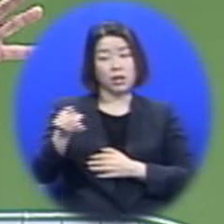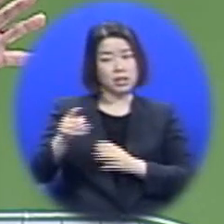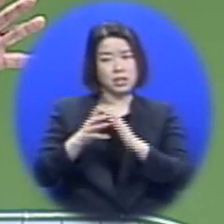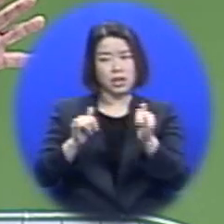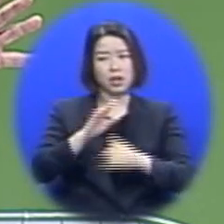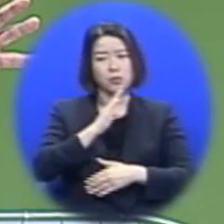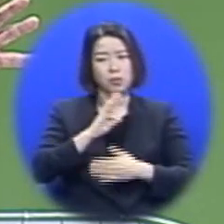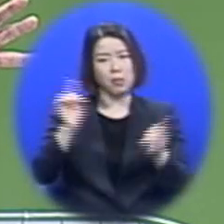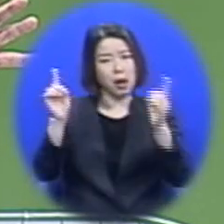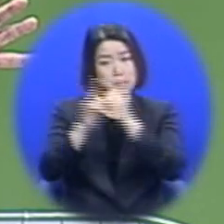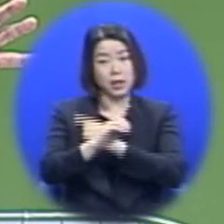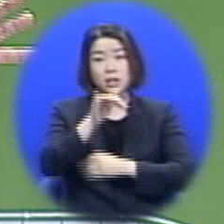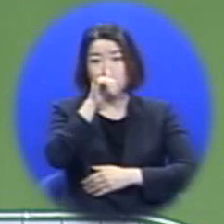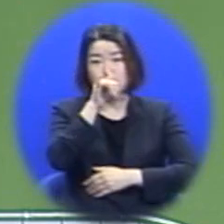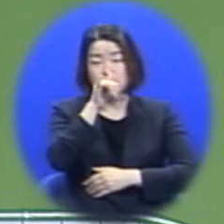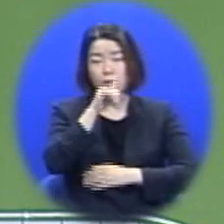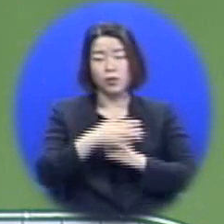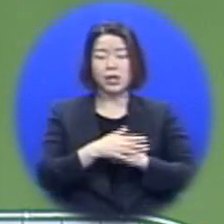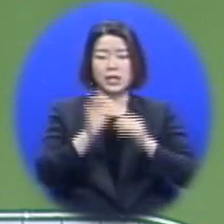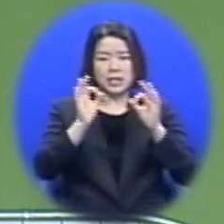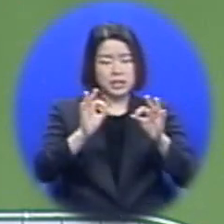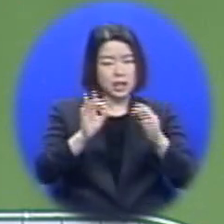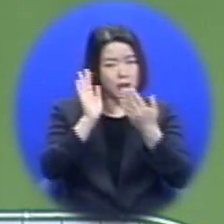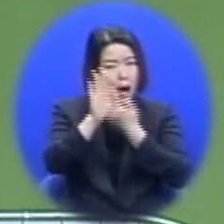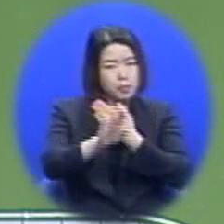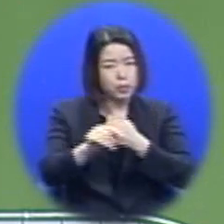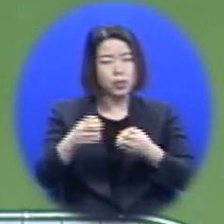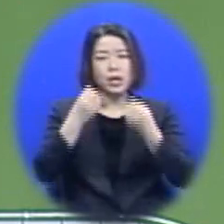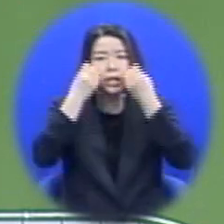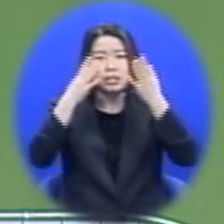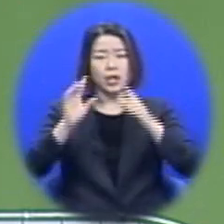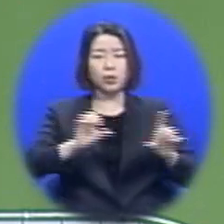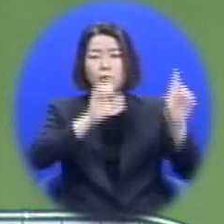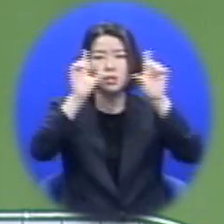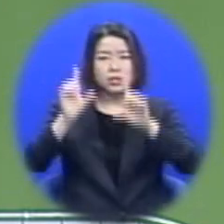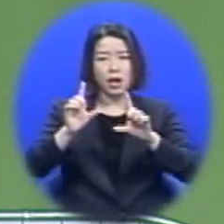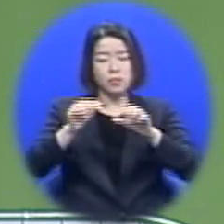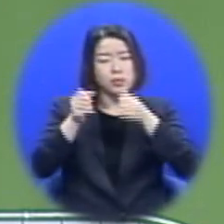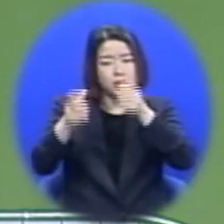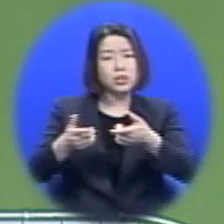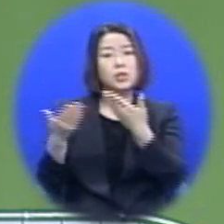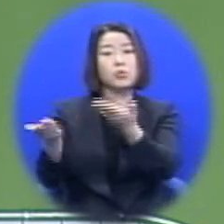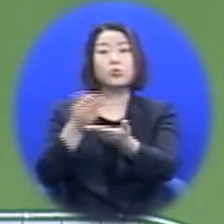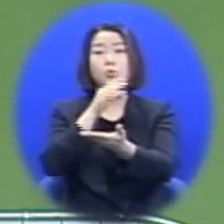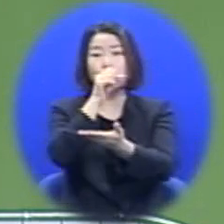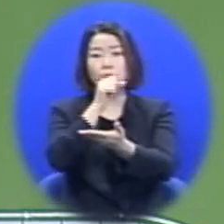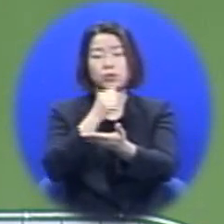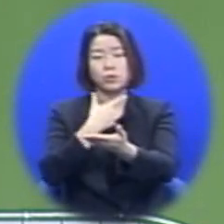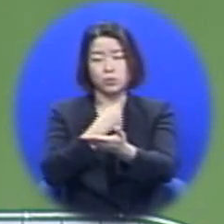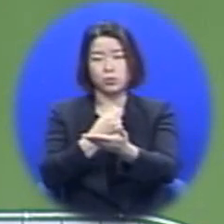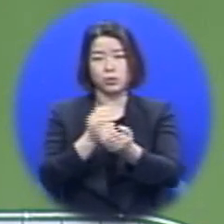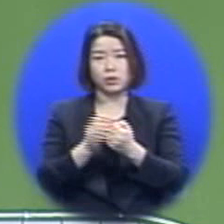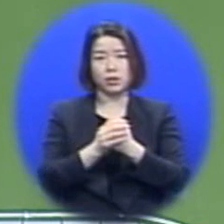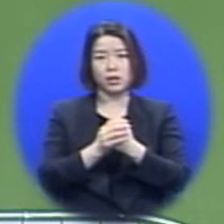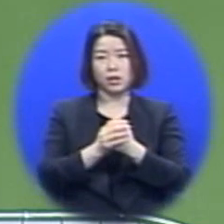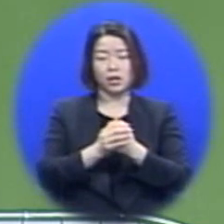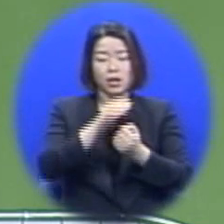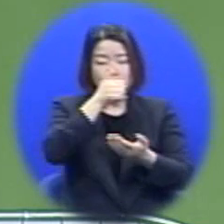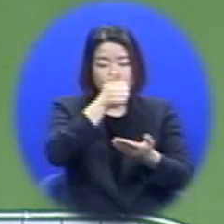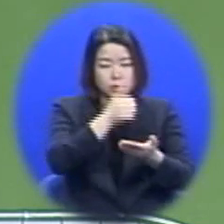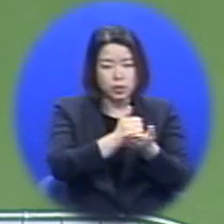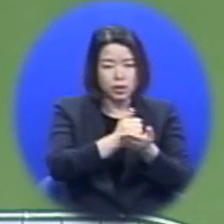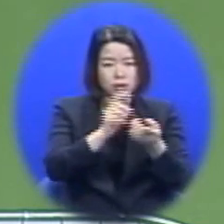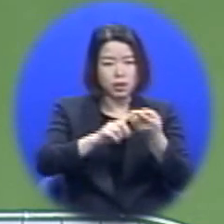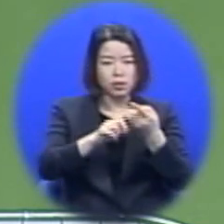정말 변화되었어. 이제는 이 사람에게 새로운 삶을 살 기회를 줘야 될 것 같은데 지은 죄는 10년형이에요.